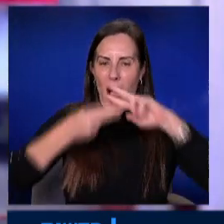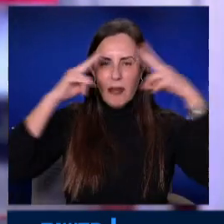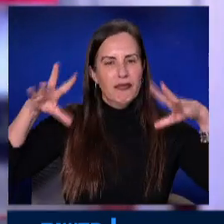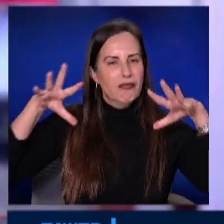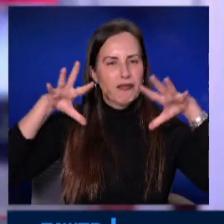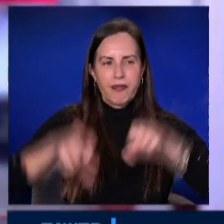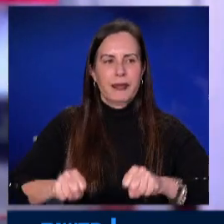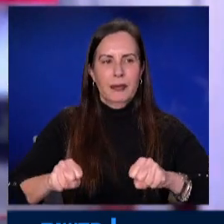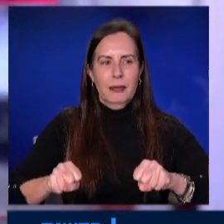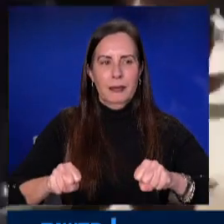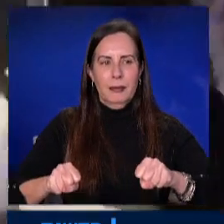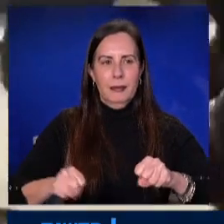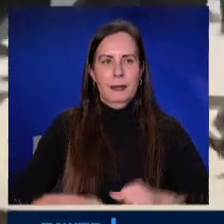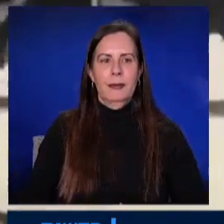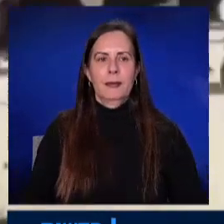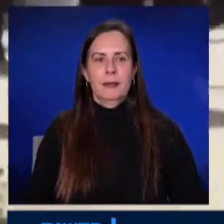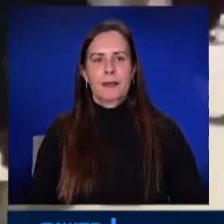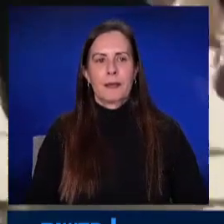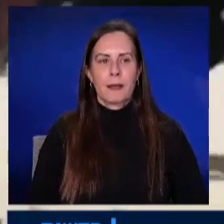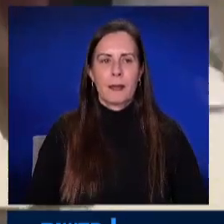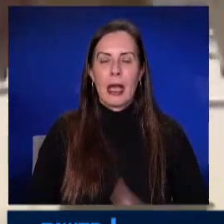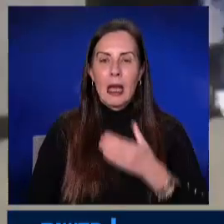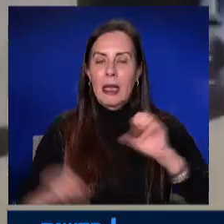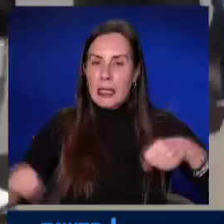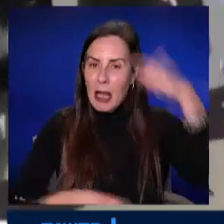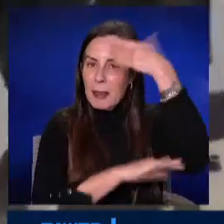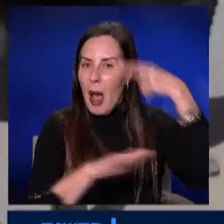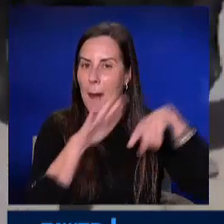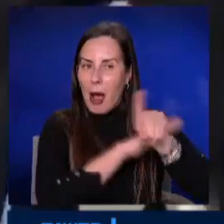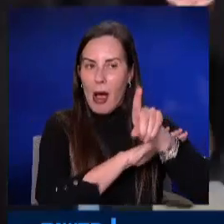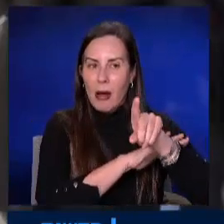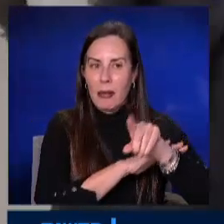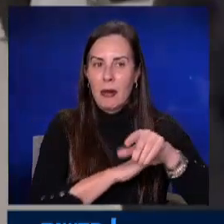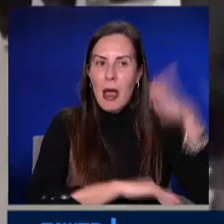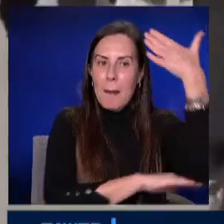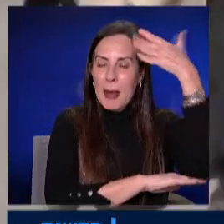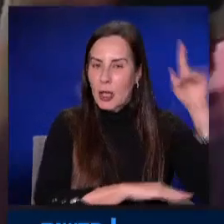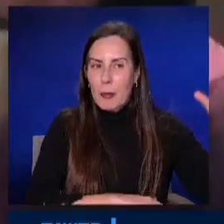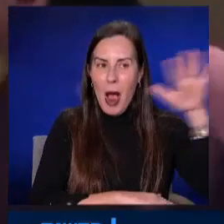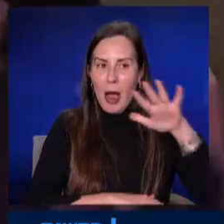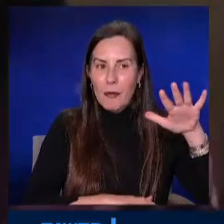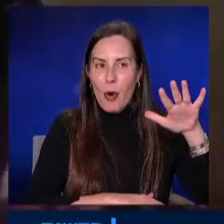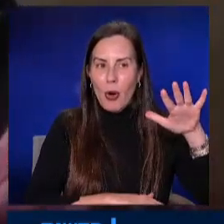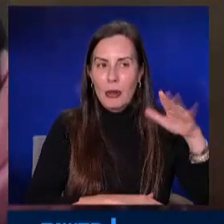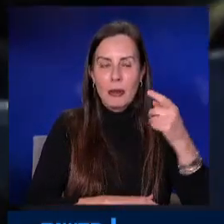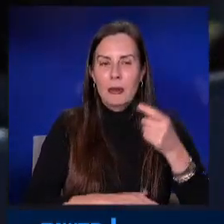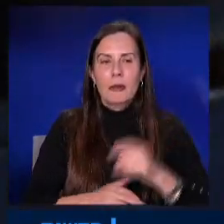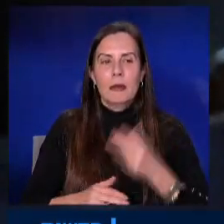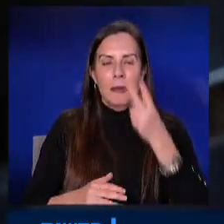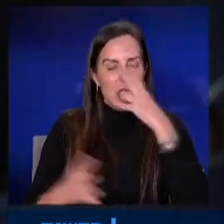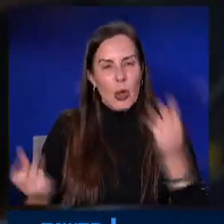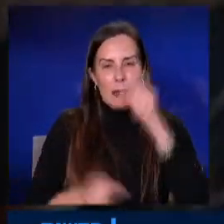in control of Afghanistan. The country's president has fled and western countries are scrambling to get people out. שמעת? תחלמתי